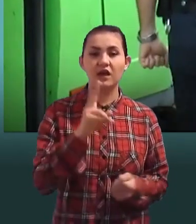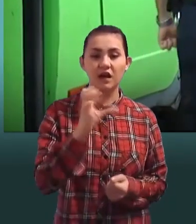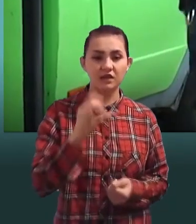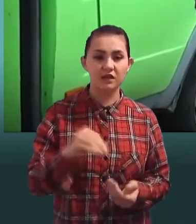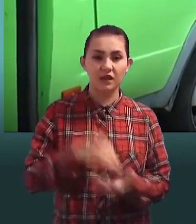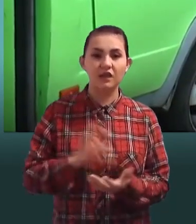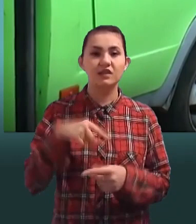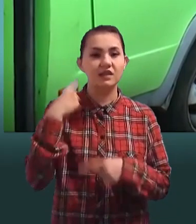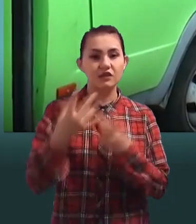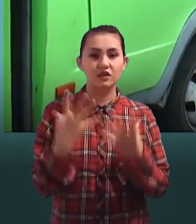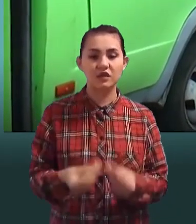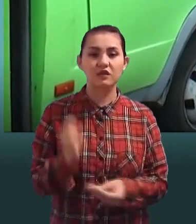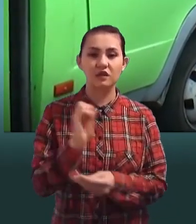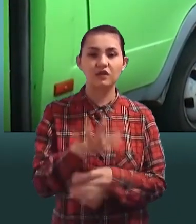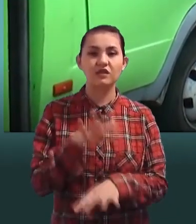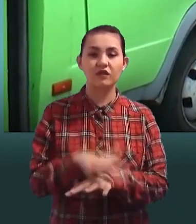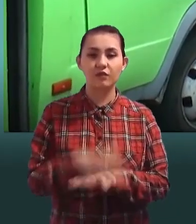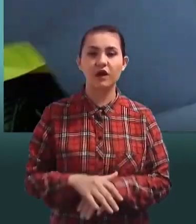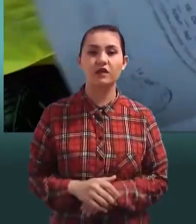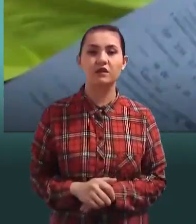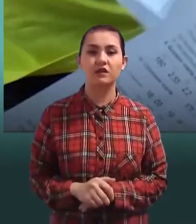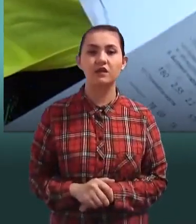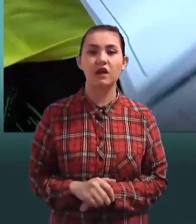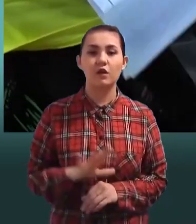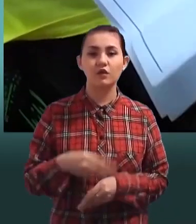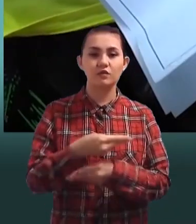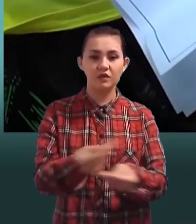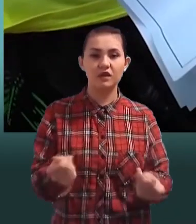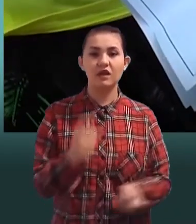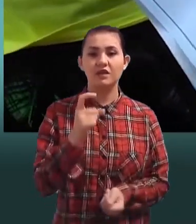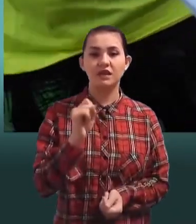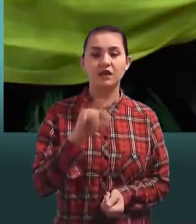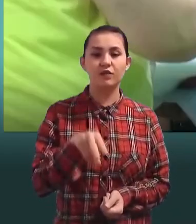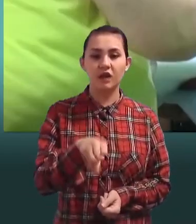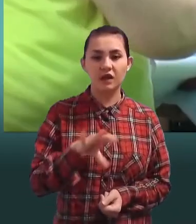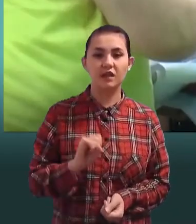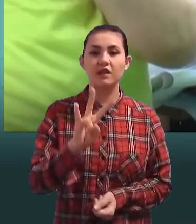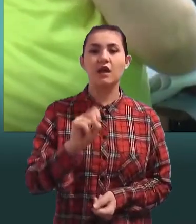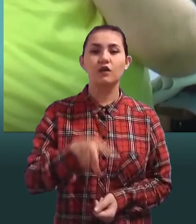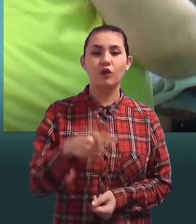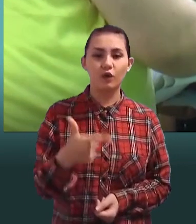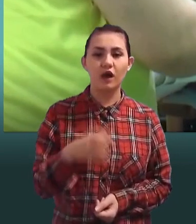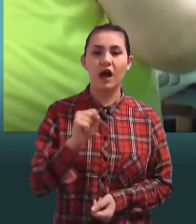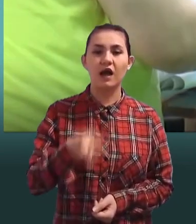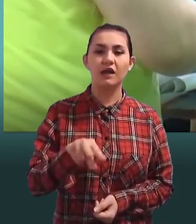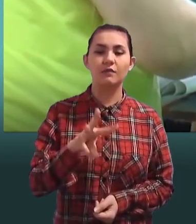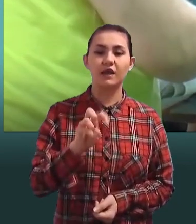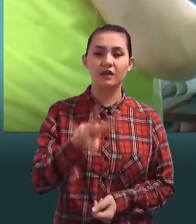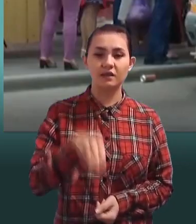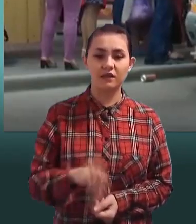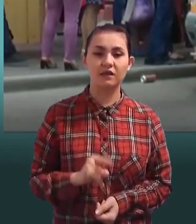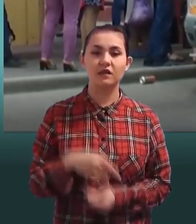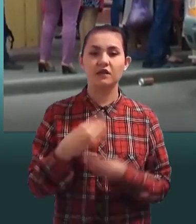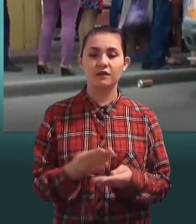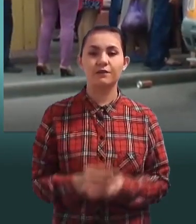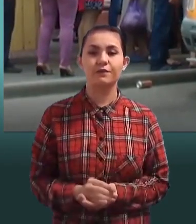день сдается в банк, и с этих денег платится зарплата, платятся налоги, платятся алименты. Поэтому к